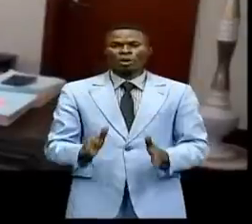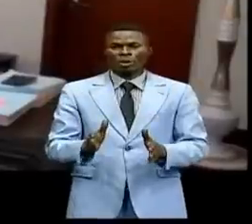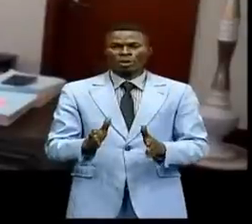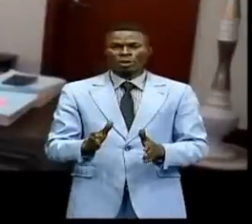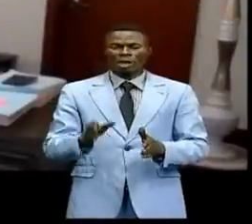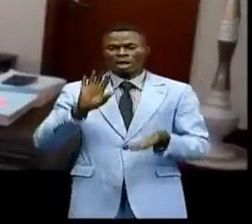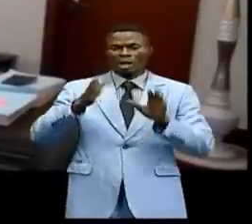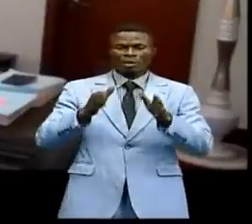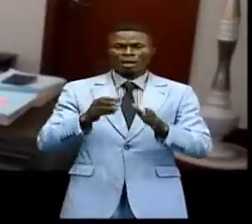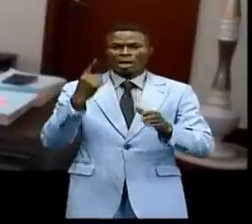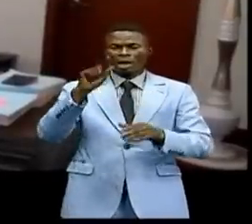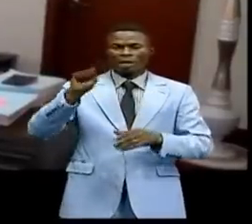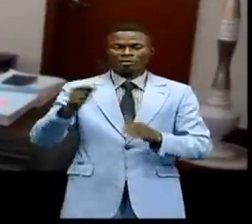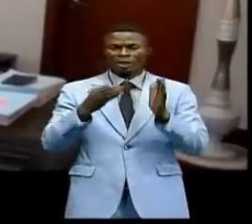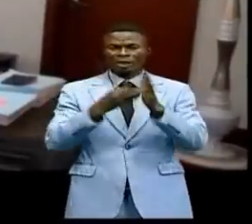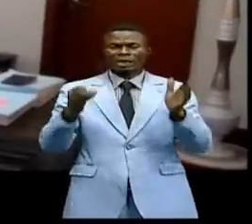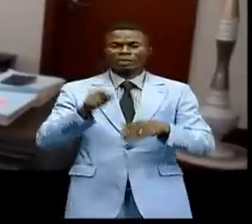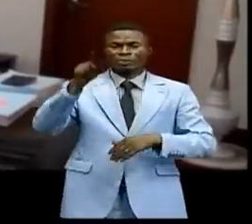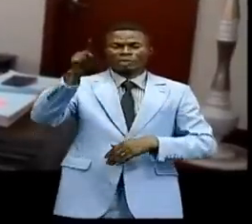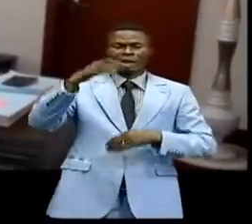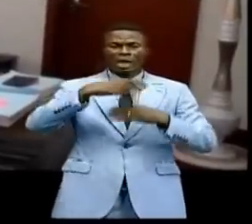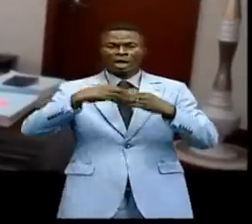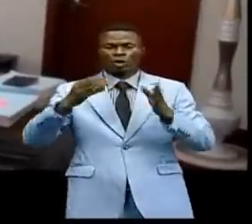à peu près 1,7 milliard de dollars,